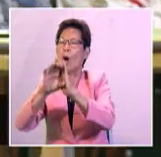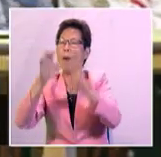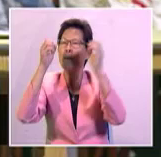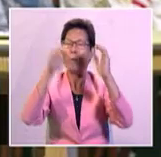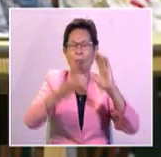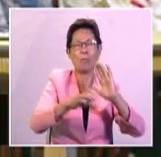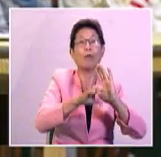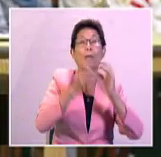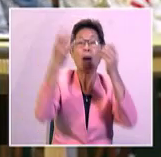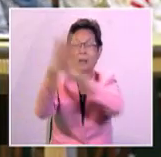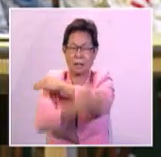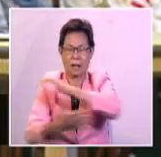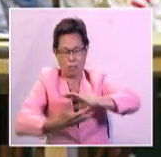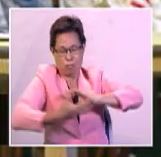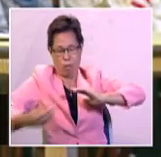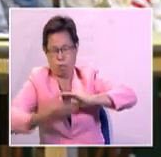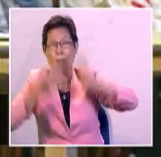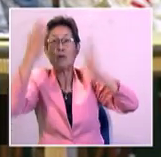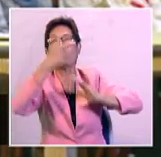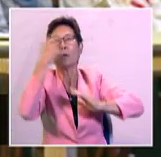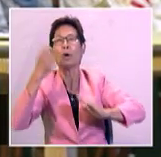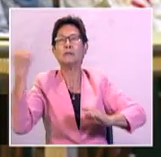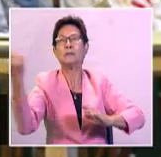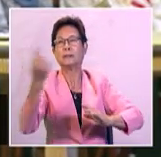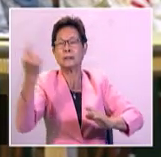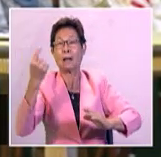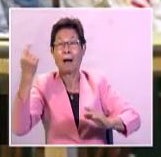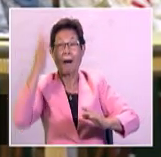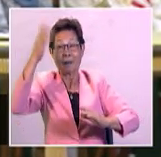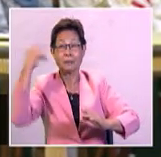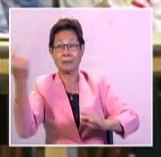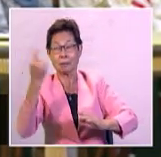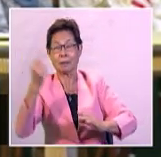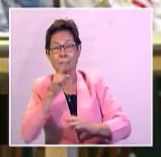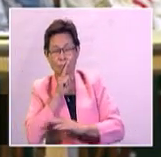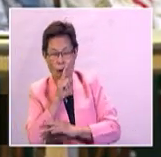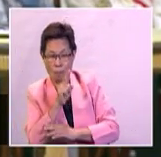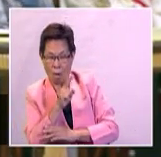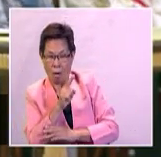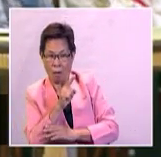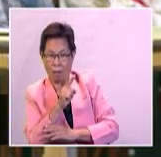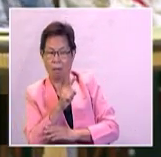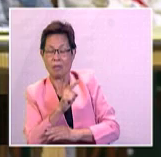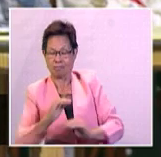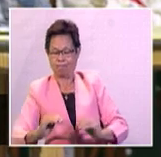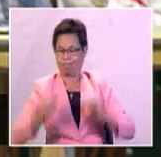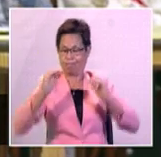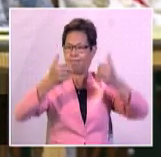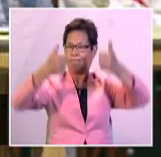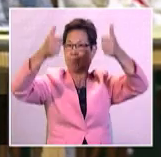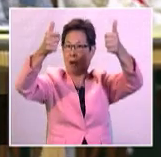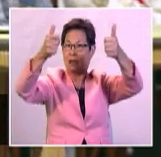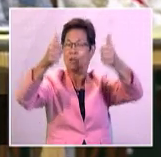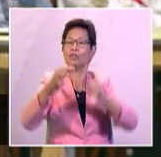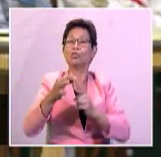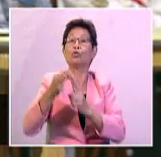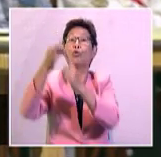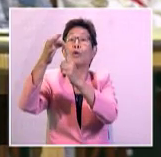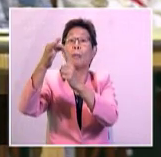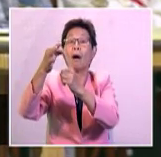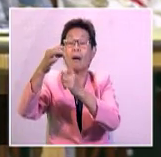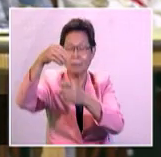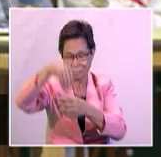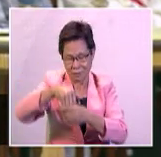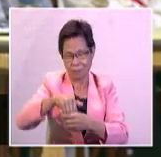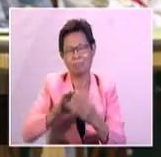banyak negara akan sentiasa dipastikan berada pada tahap yang tinggi, terutama